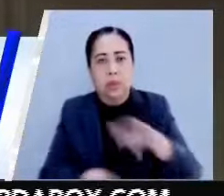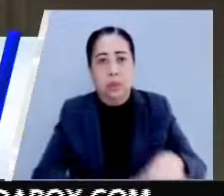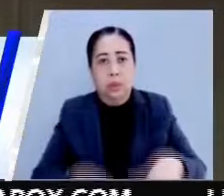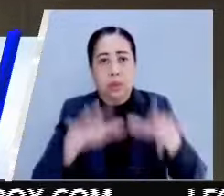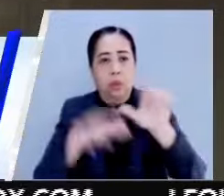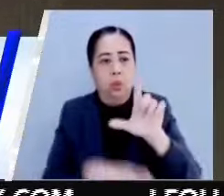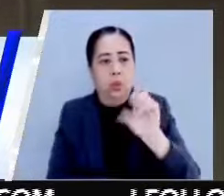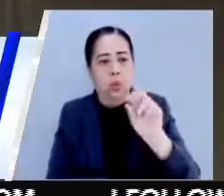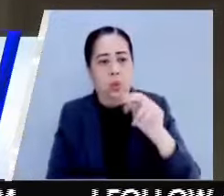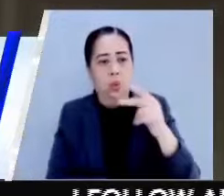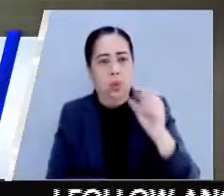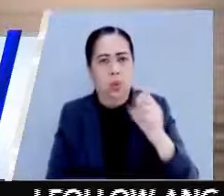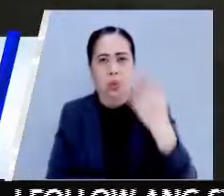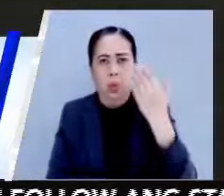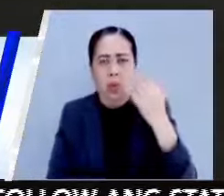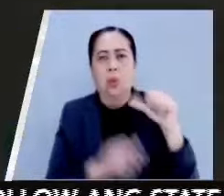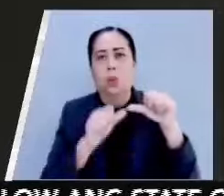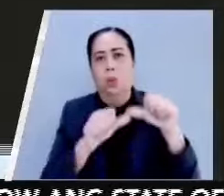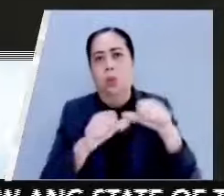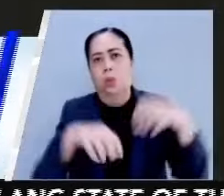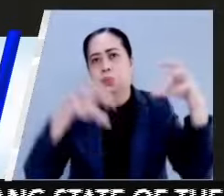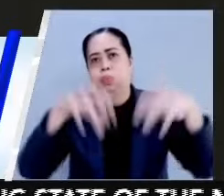tuloy-tuloy na pag-ulan.